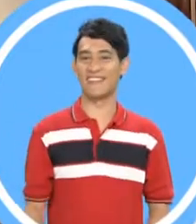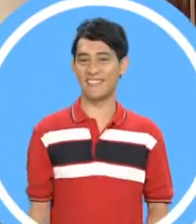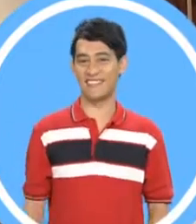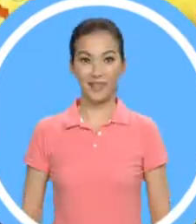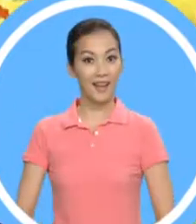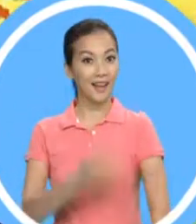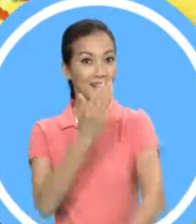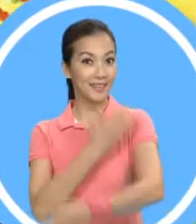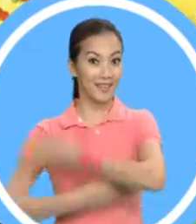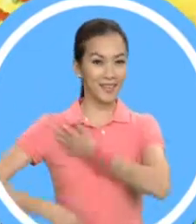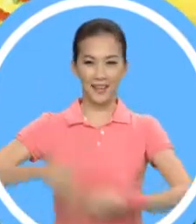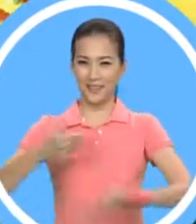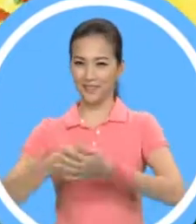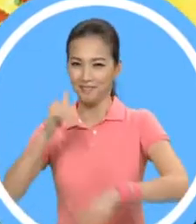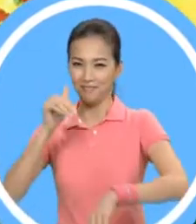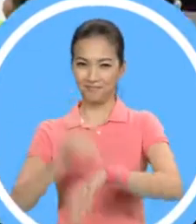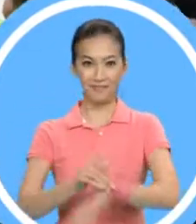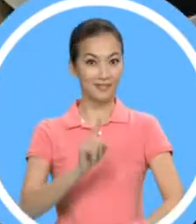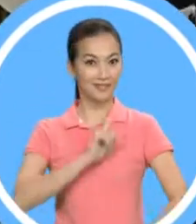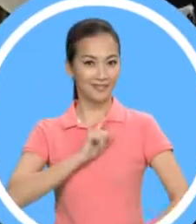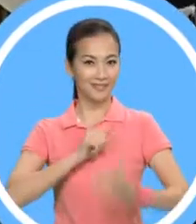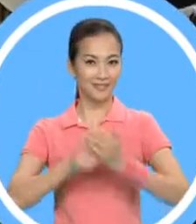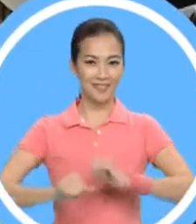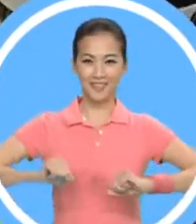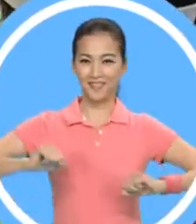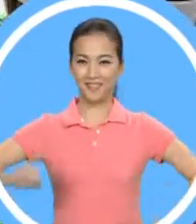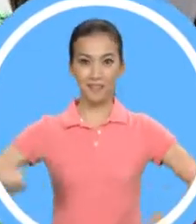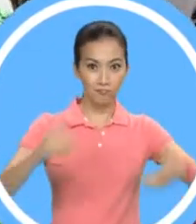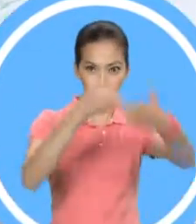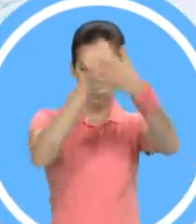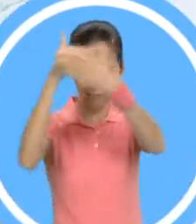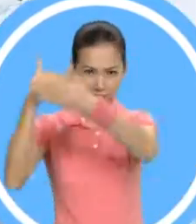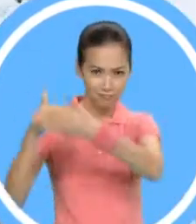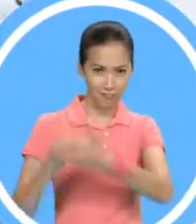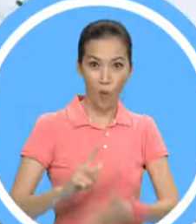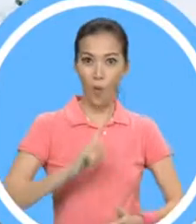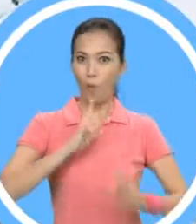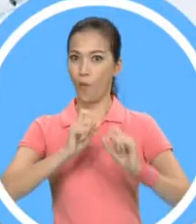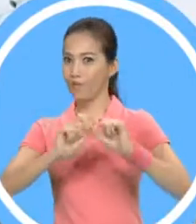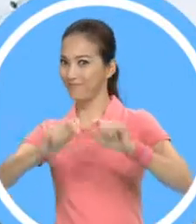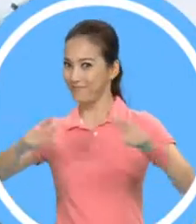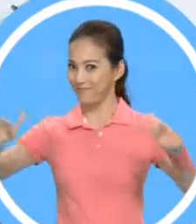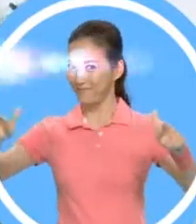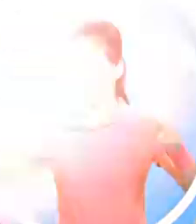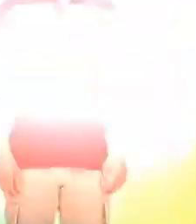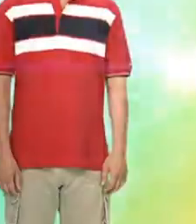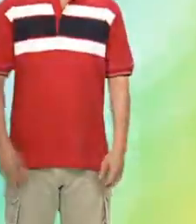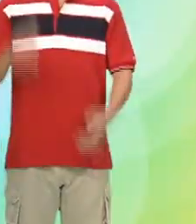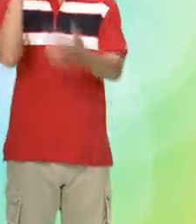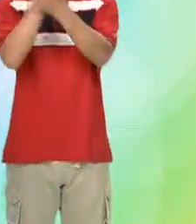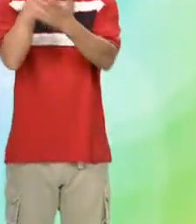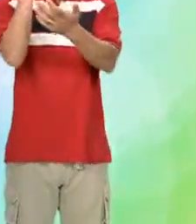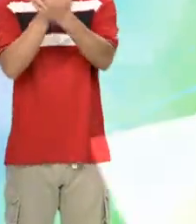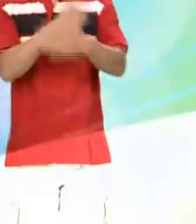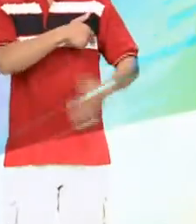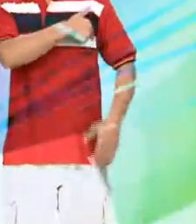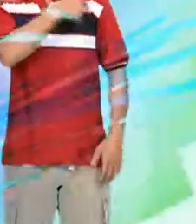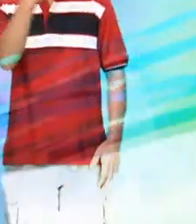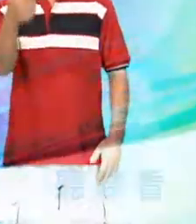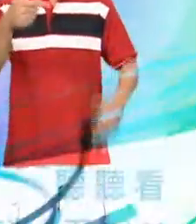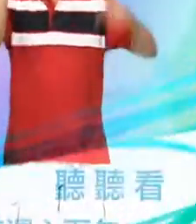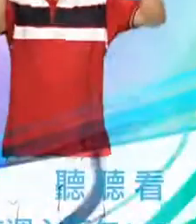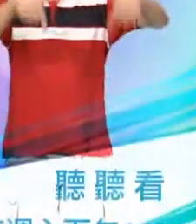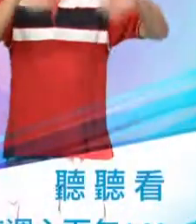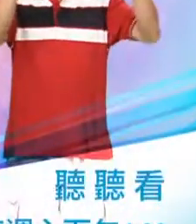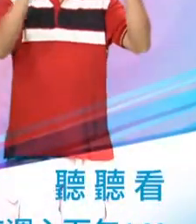感。 身障画家用生命当画布，丰富自己的人生。 每周六